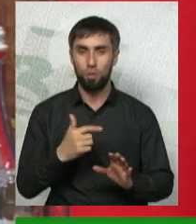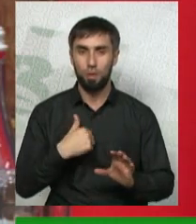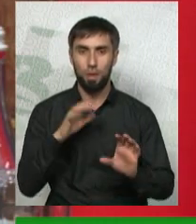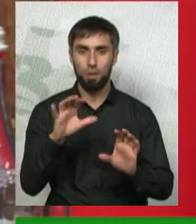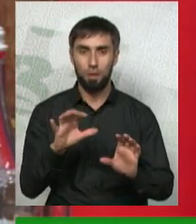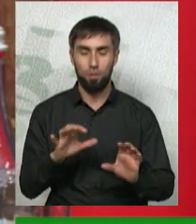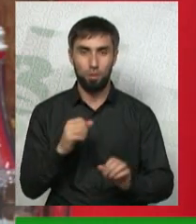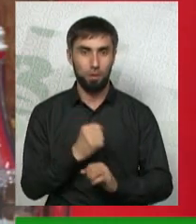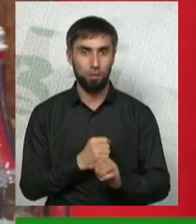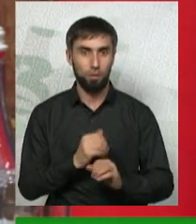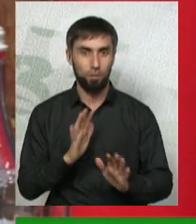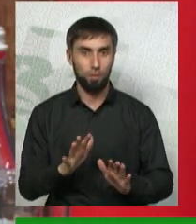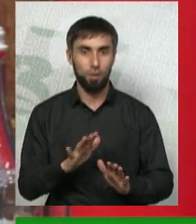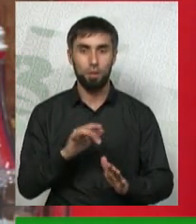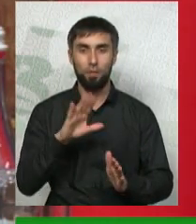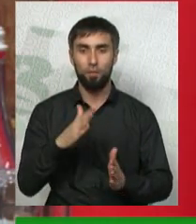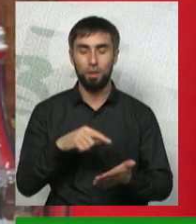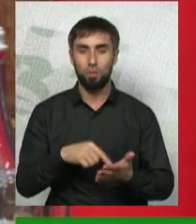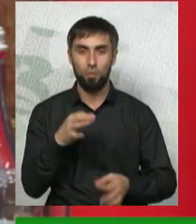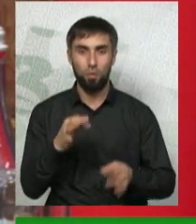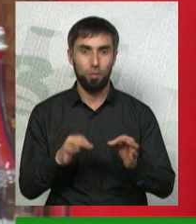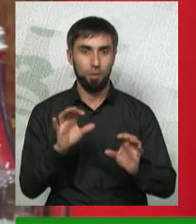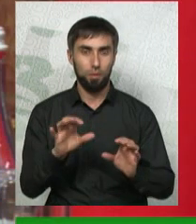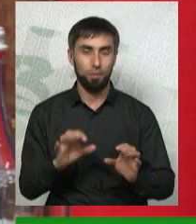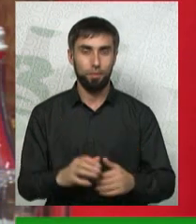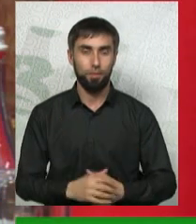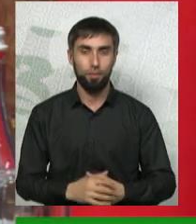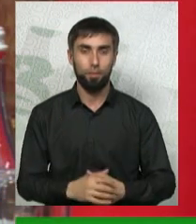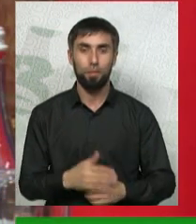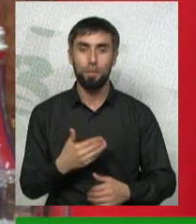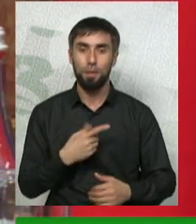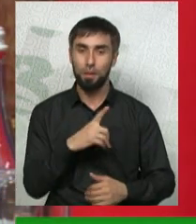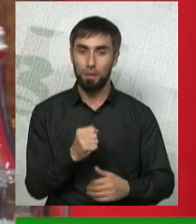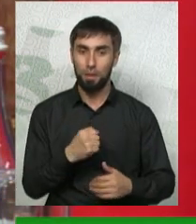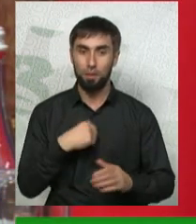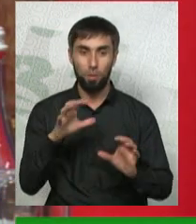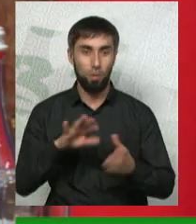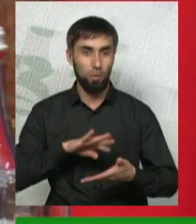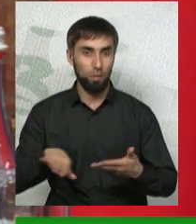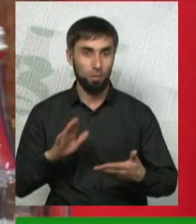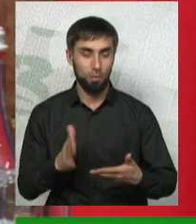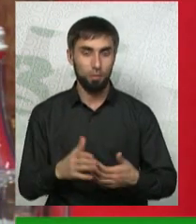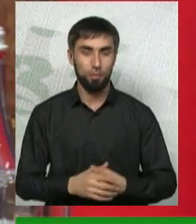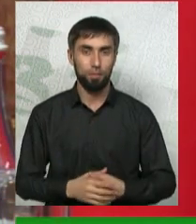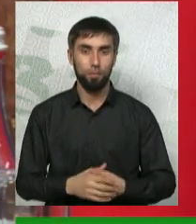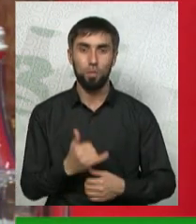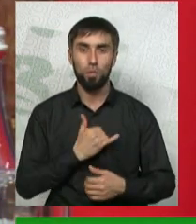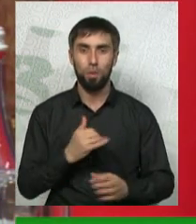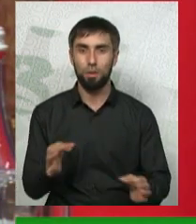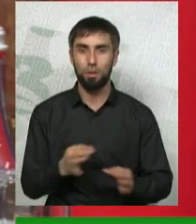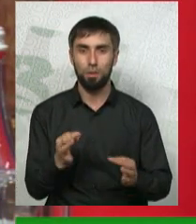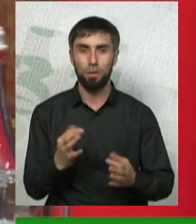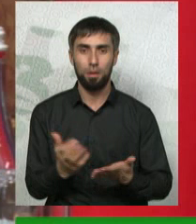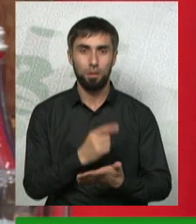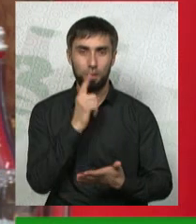правил, изложенных в нормативах, законах. Мы за него выйдем, у нас ничего не